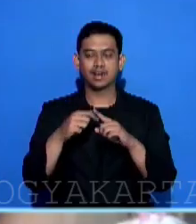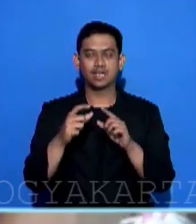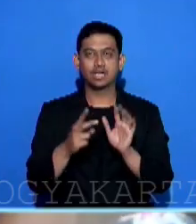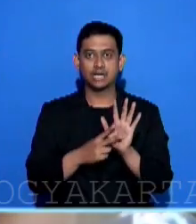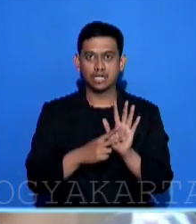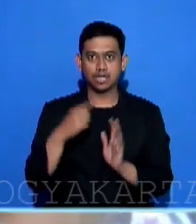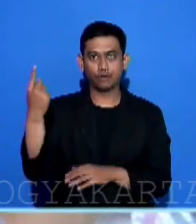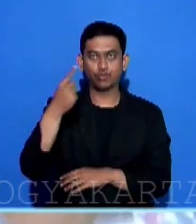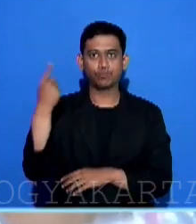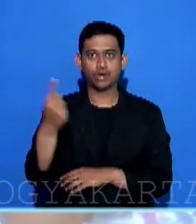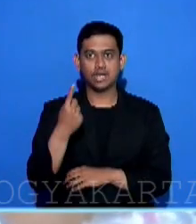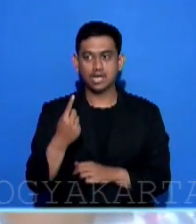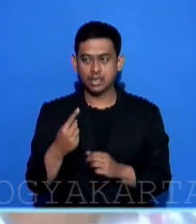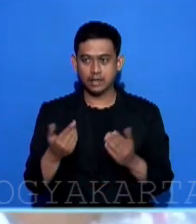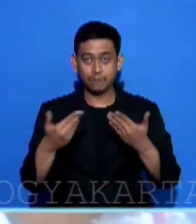Desember 2023 di Jawa Timur